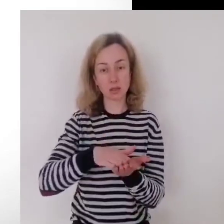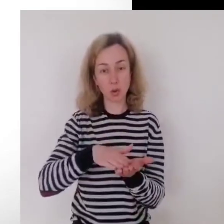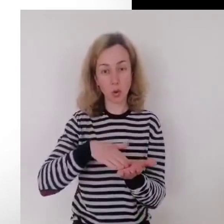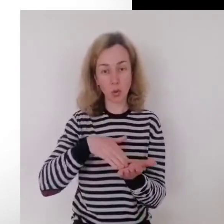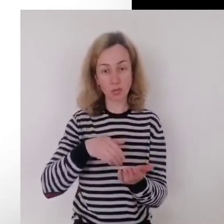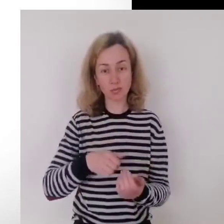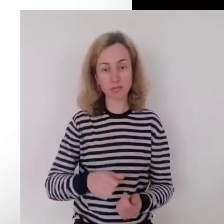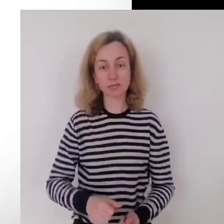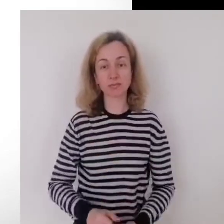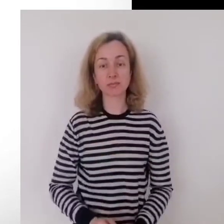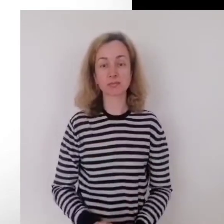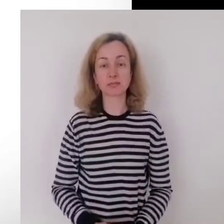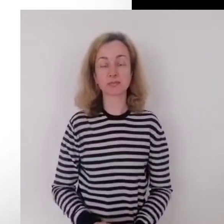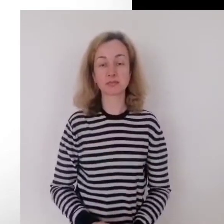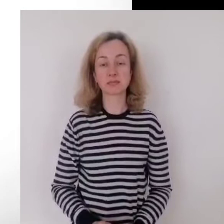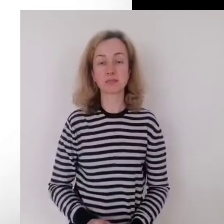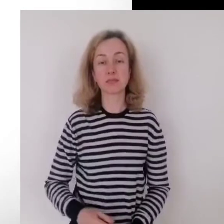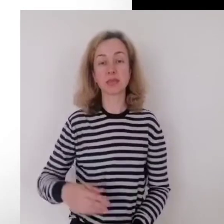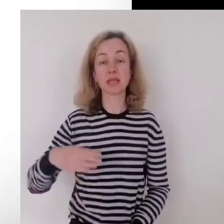масло,